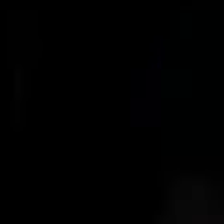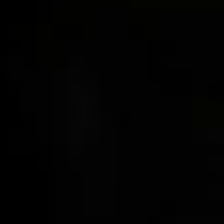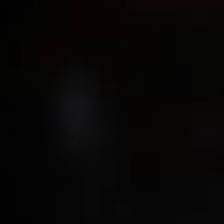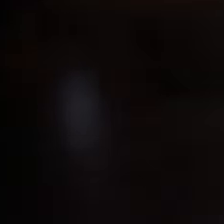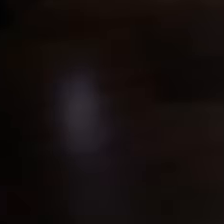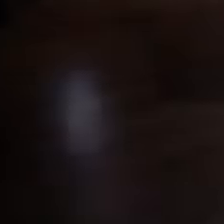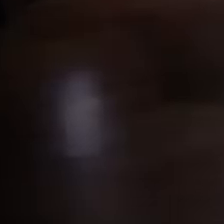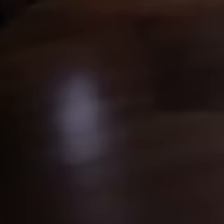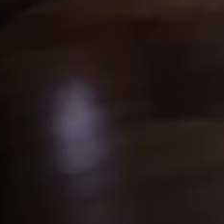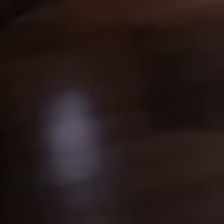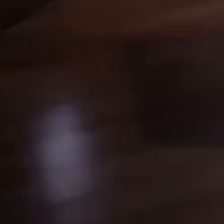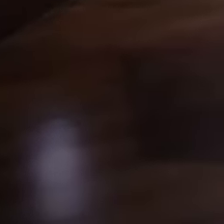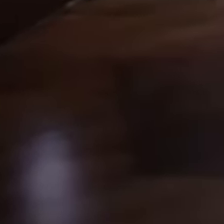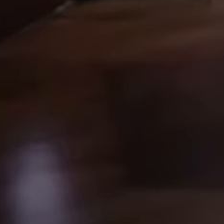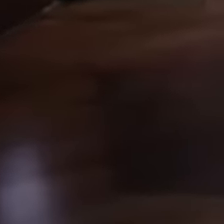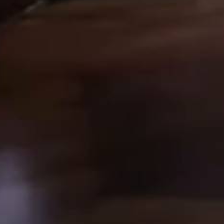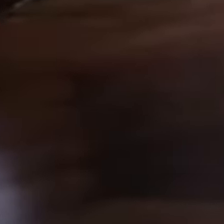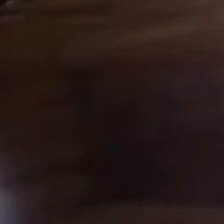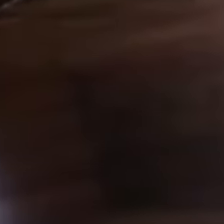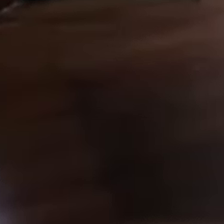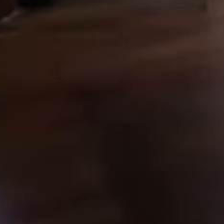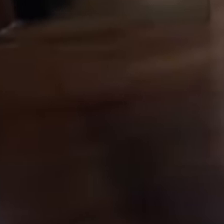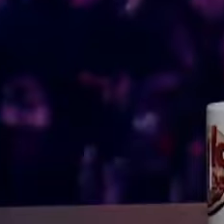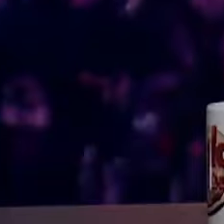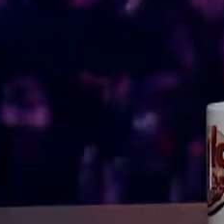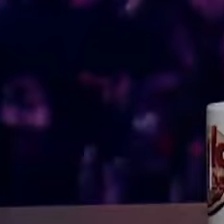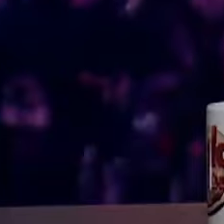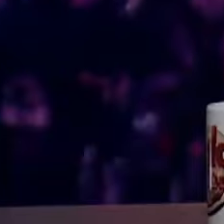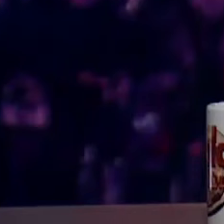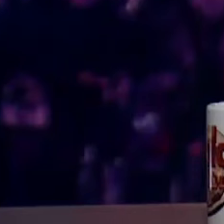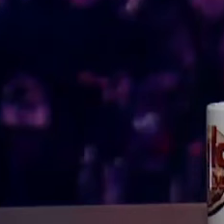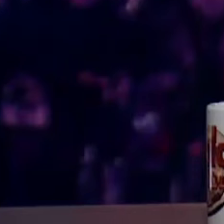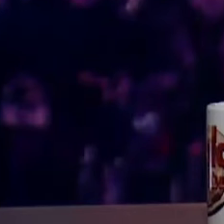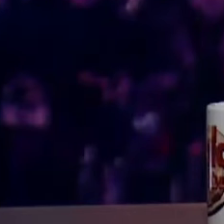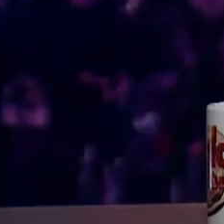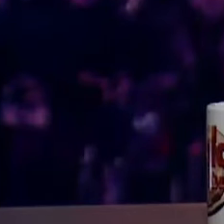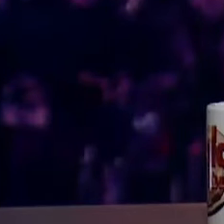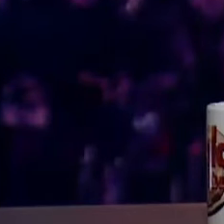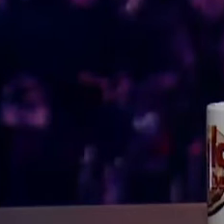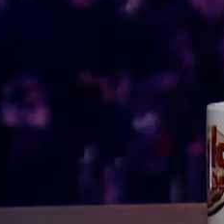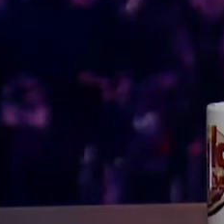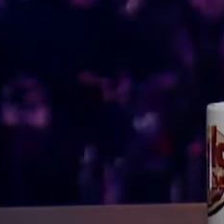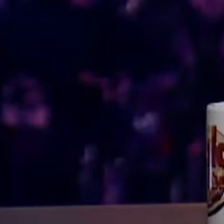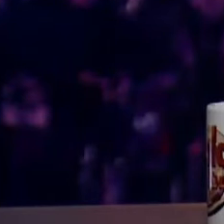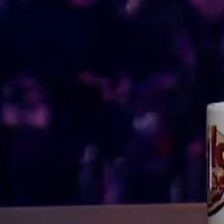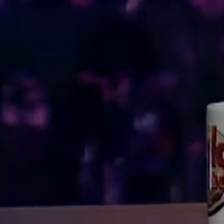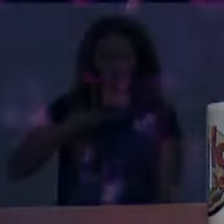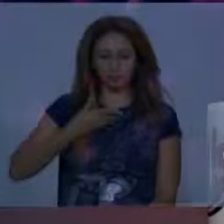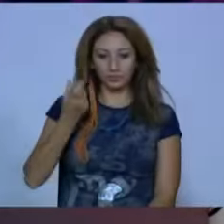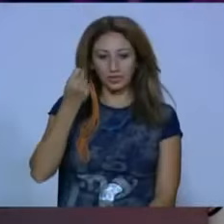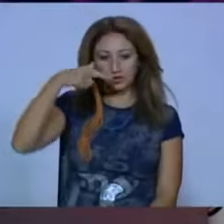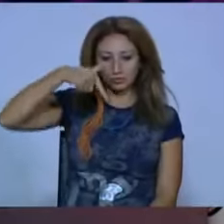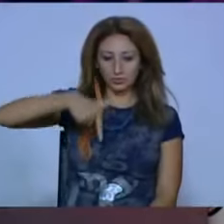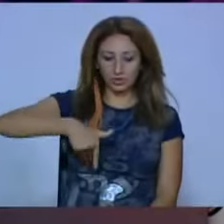وسلم دايما ثروة الله يا علي ساعة سامي سليمان عنده 65 سنة في يوم عمل